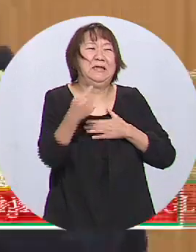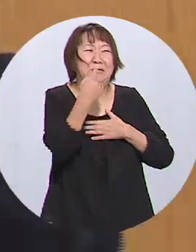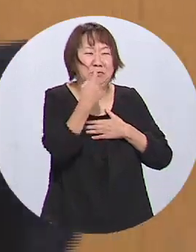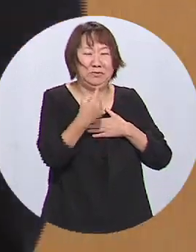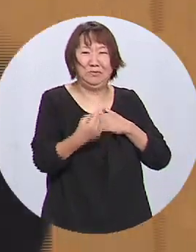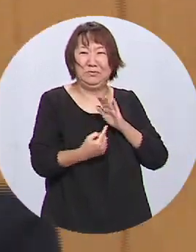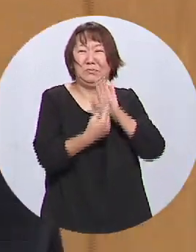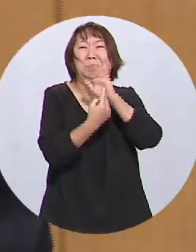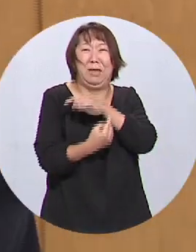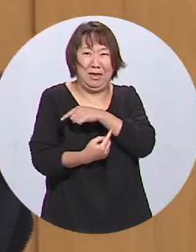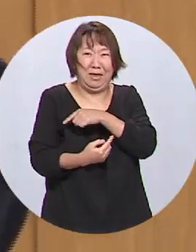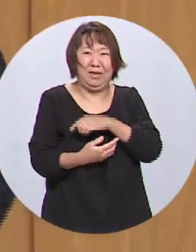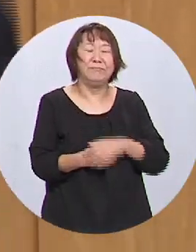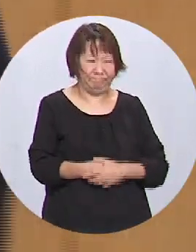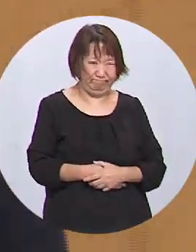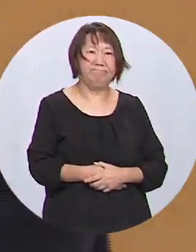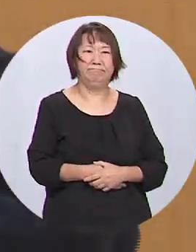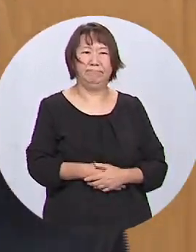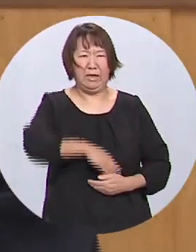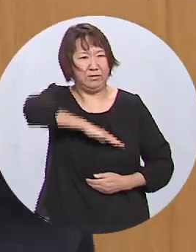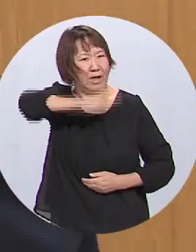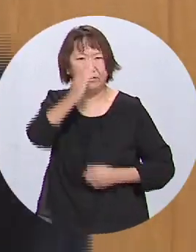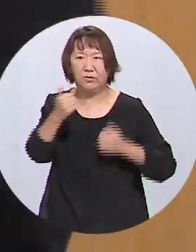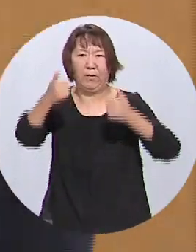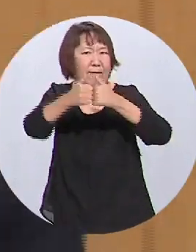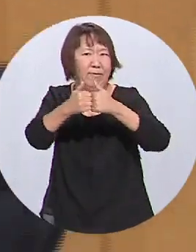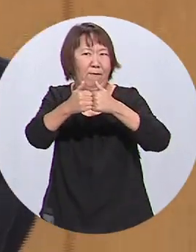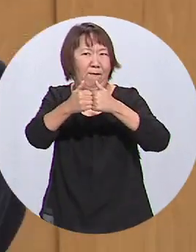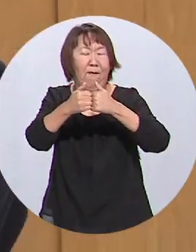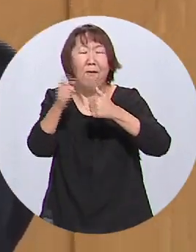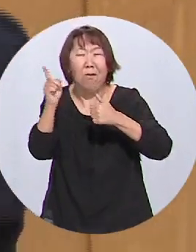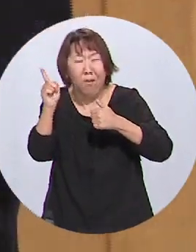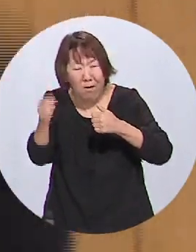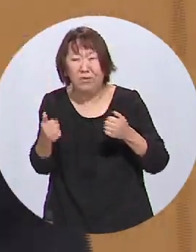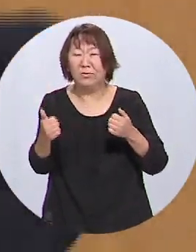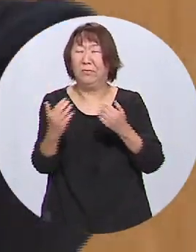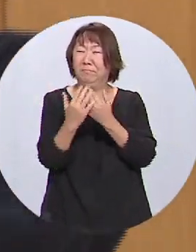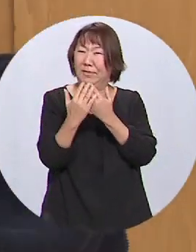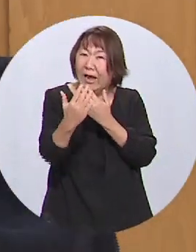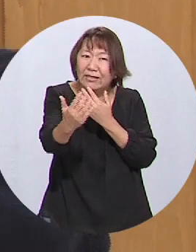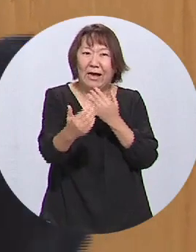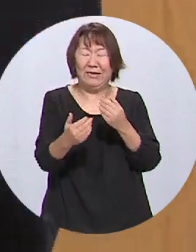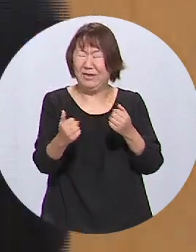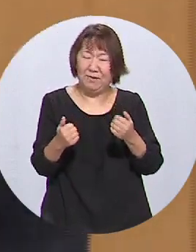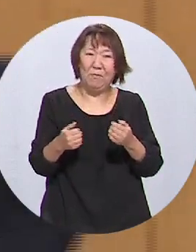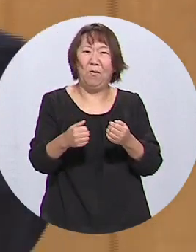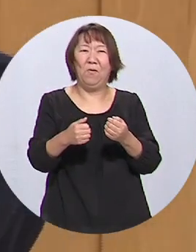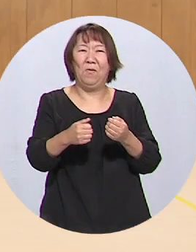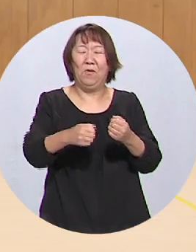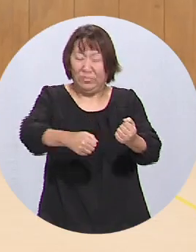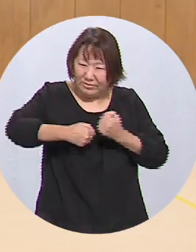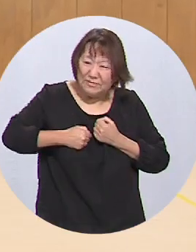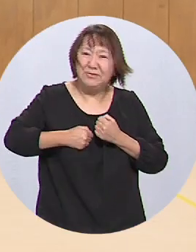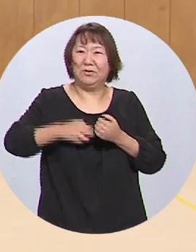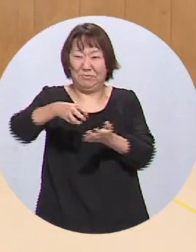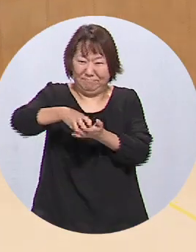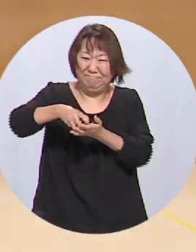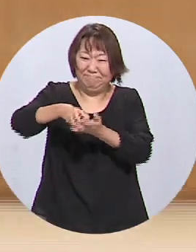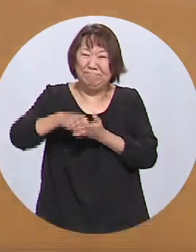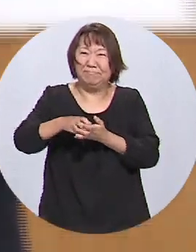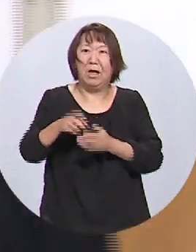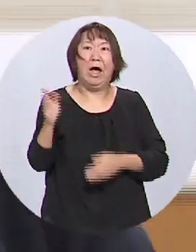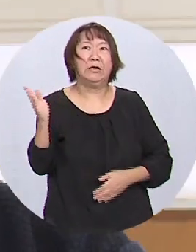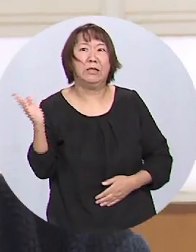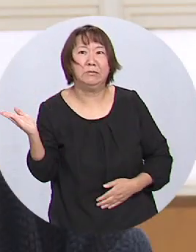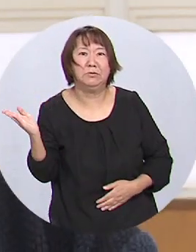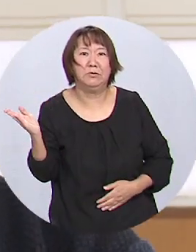い、 ガチンコ剣道対決の相手は数々の大会で輝かしい成績を残し続けている足立巡査部